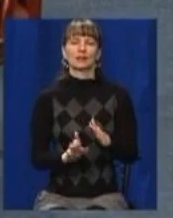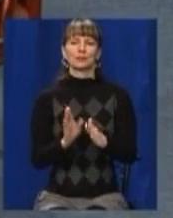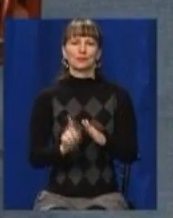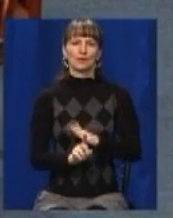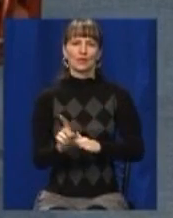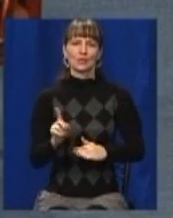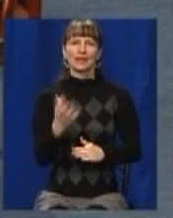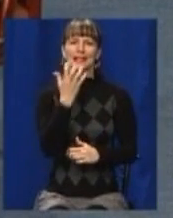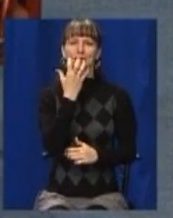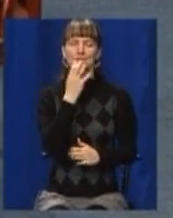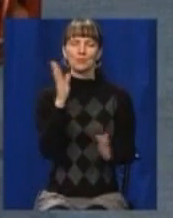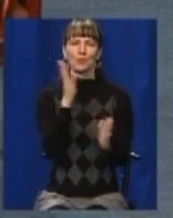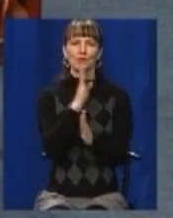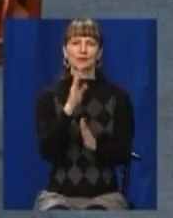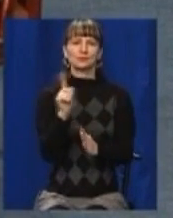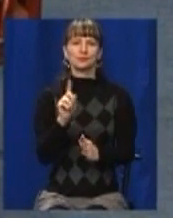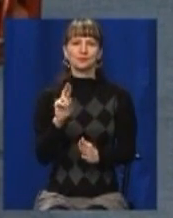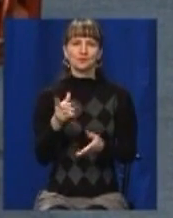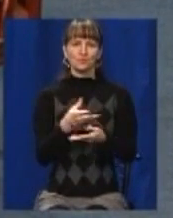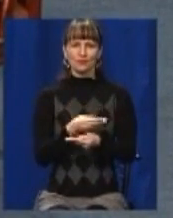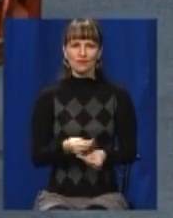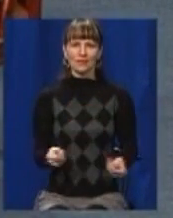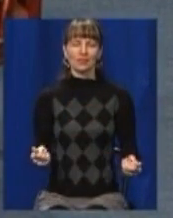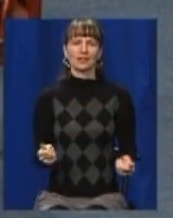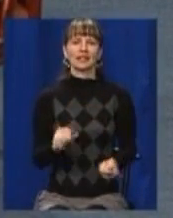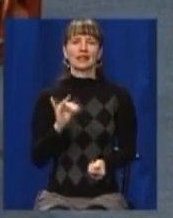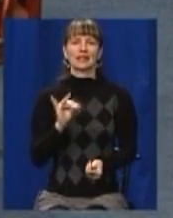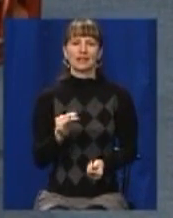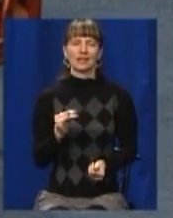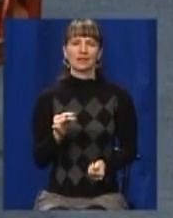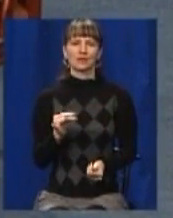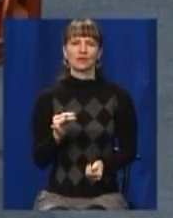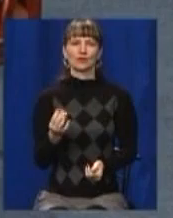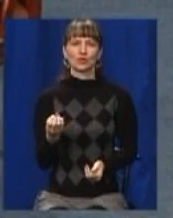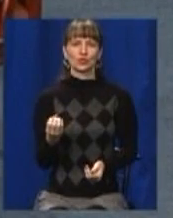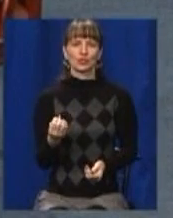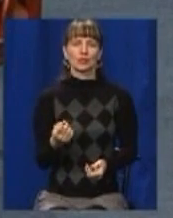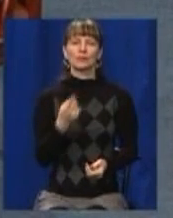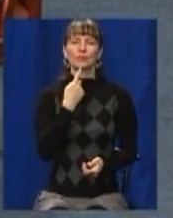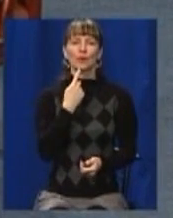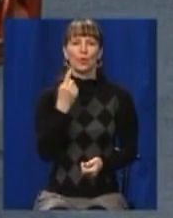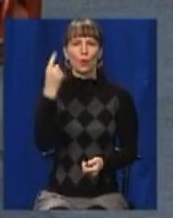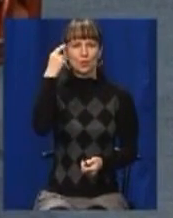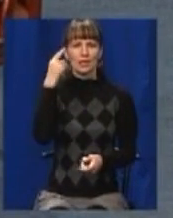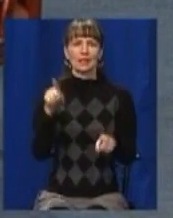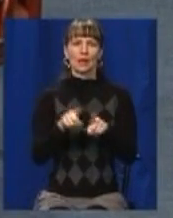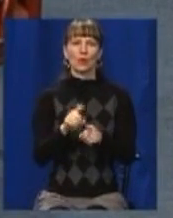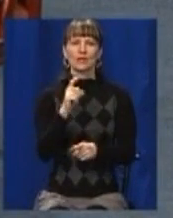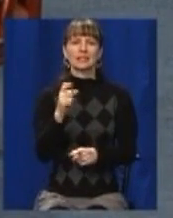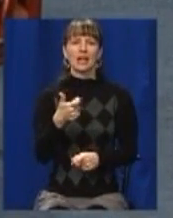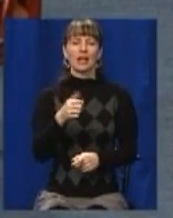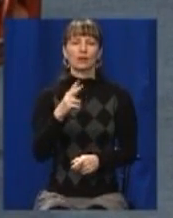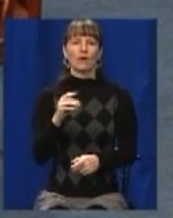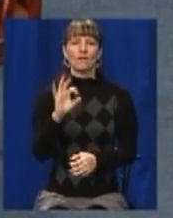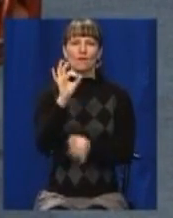знаєте, теплісінька зовсім погода для того, аби розтанути. Ну, і в принципі, а спробуй відгадати таку загадку, як восени